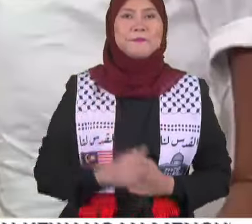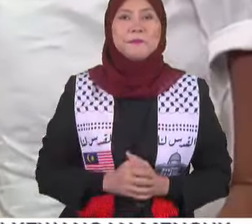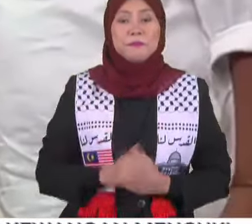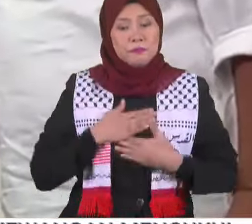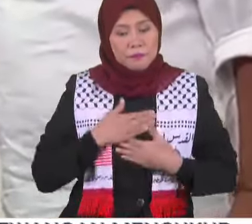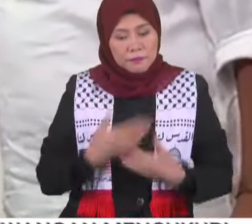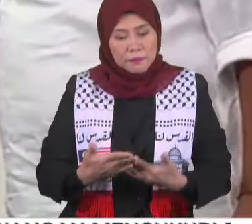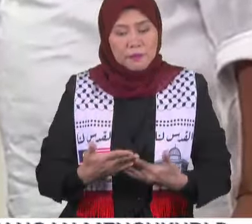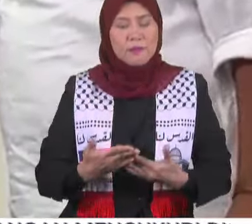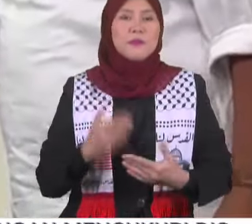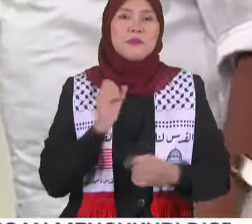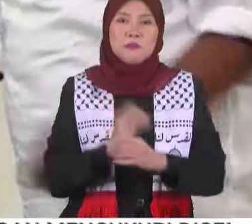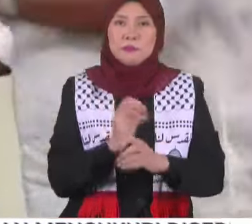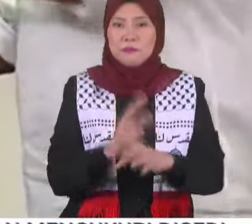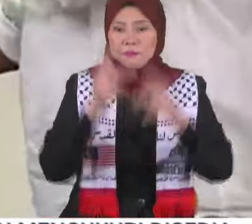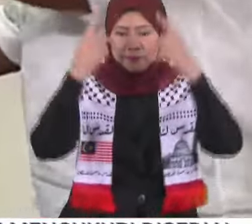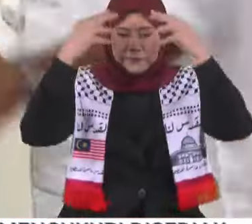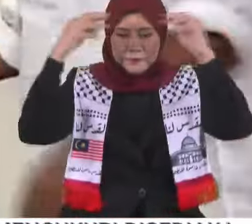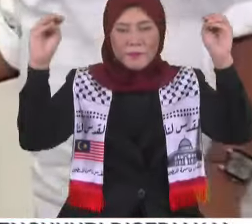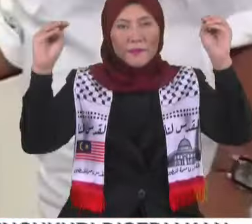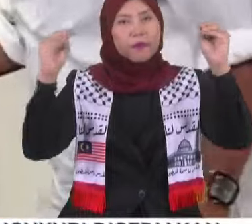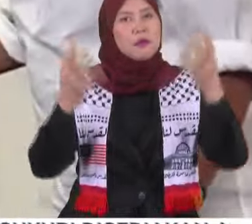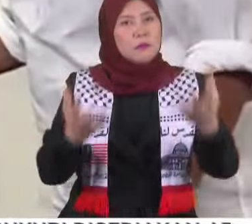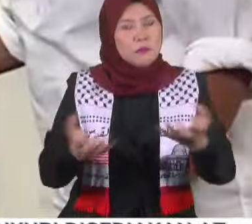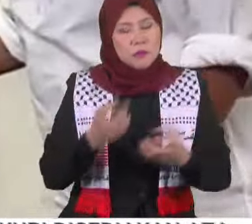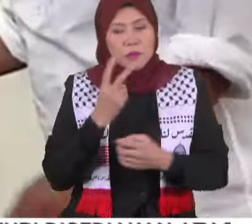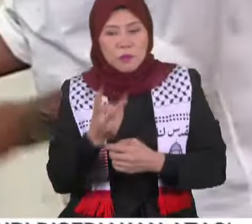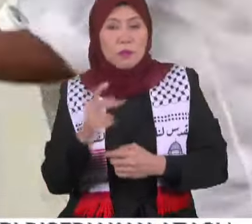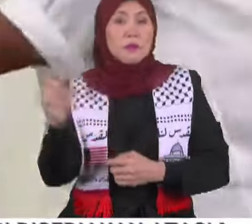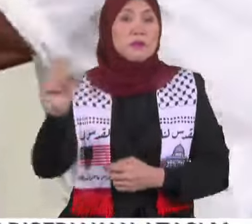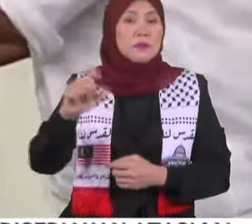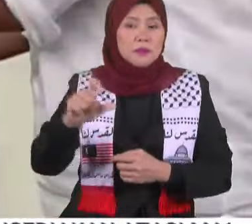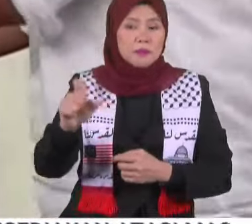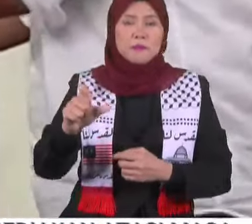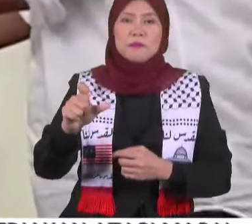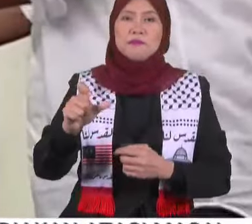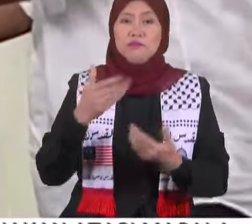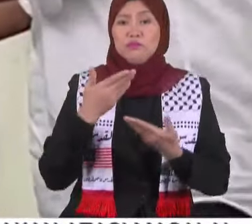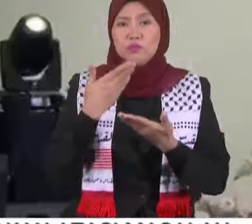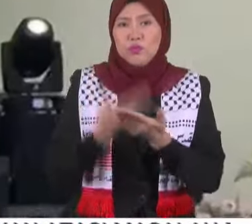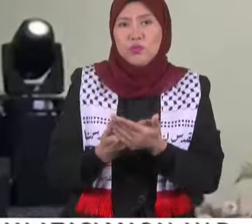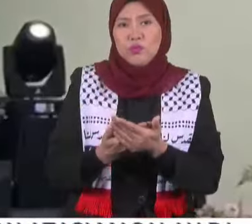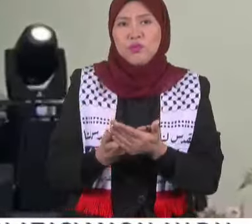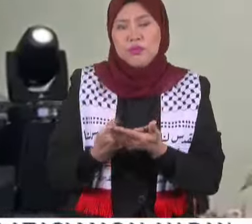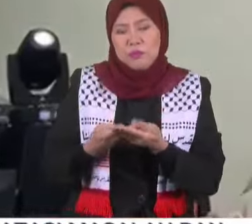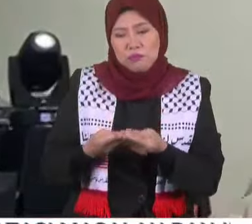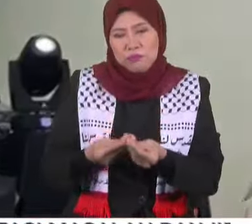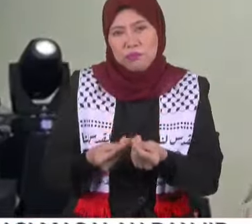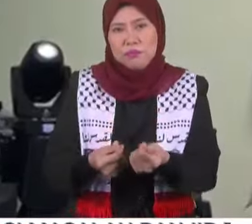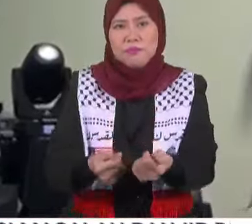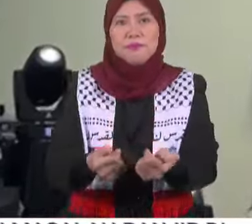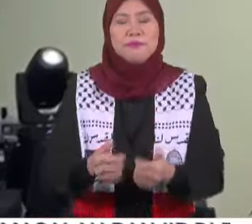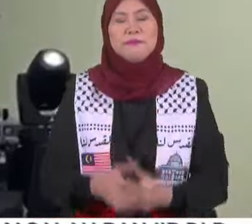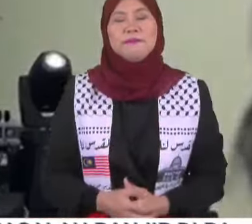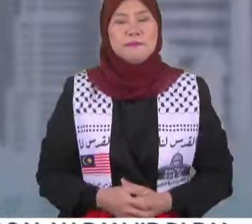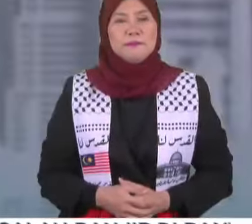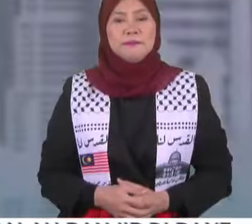serta komitmen dan tekad Perdana Menteri yang mahu melihat Islam tertanam dengan baik dan syumul.